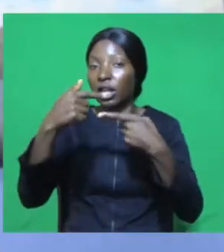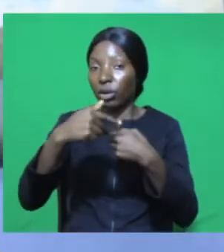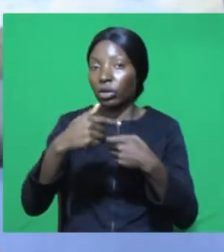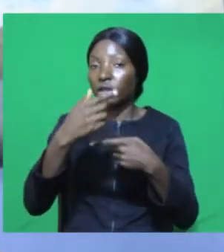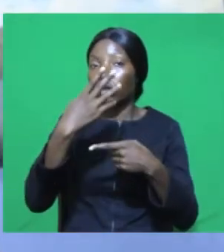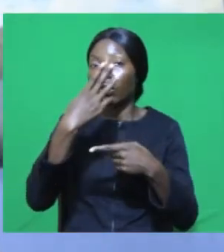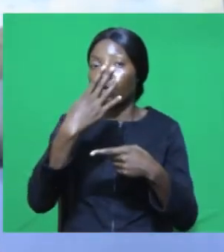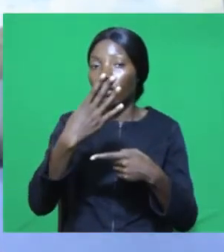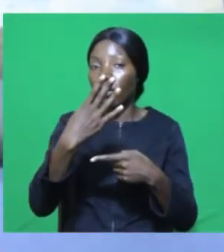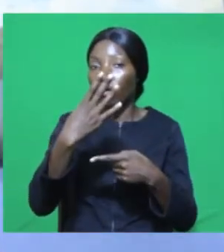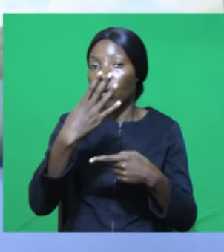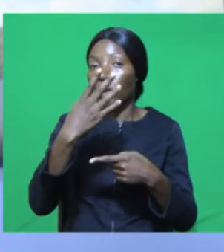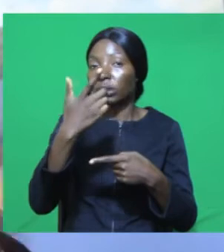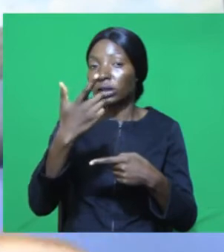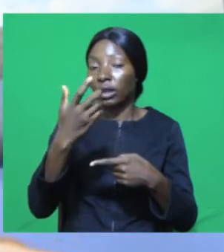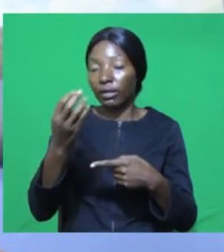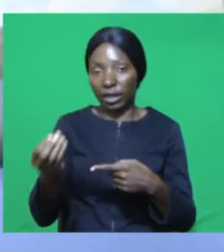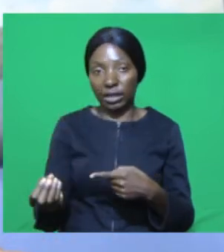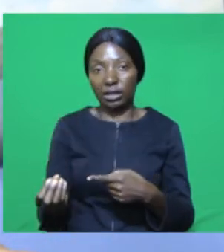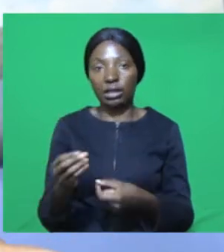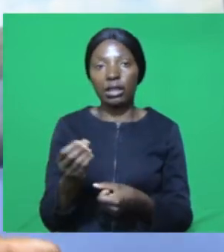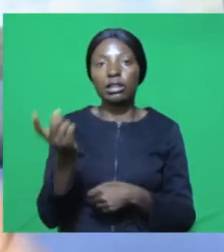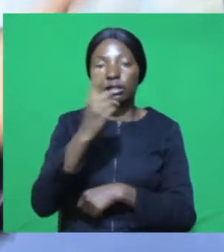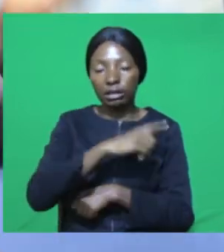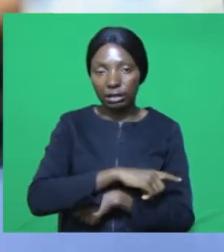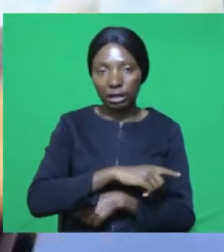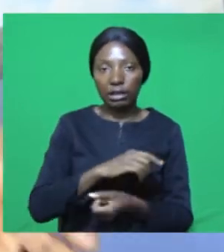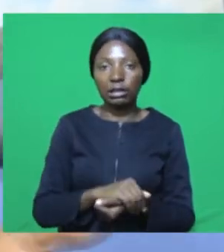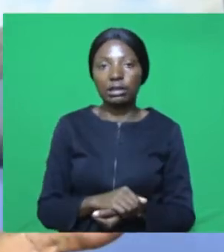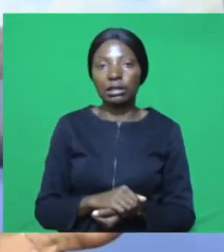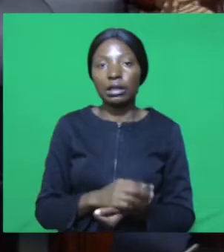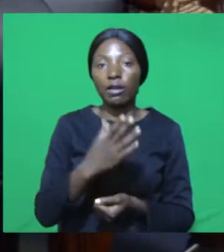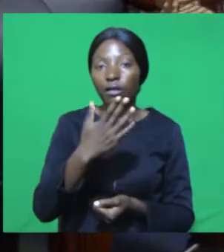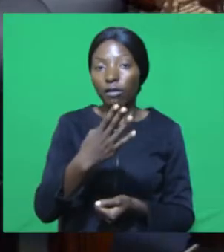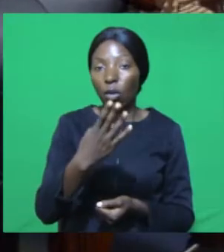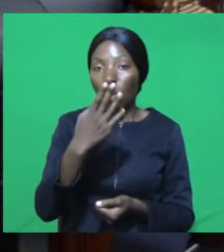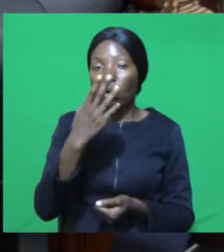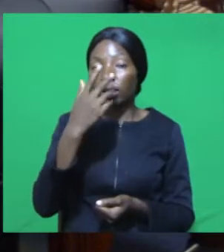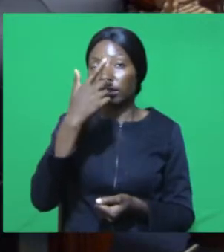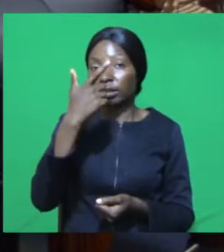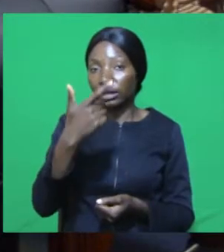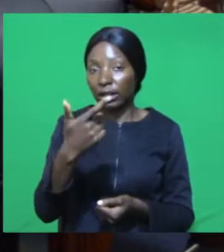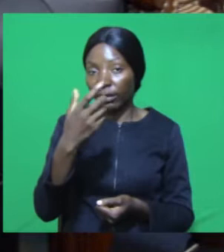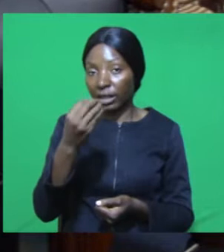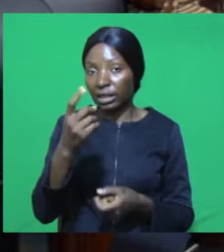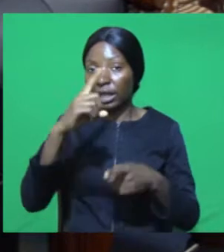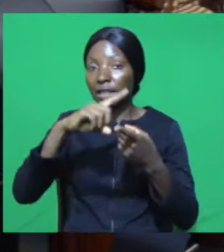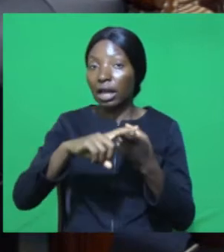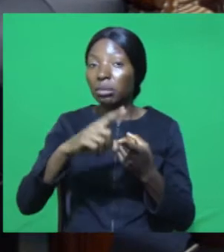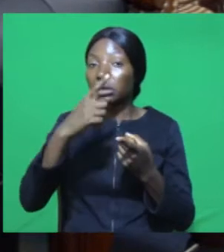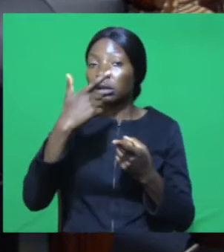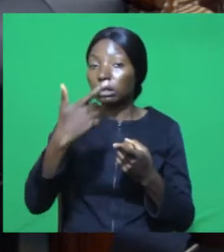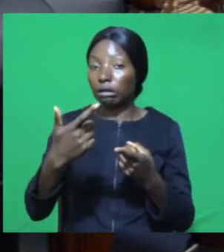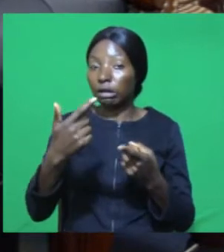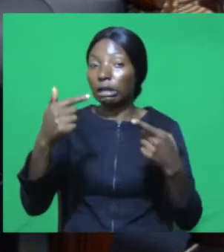ndoda kunzwisisa zvinhu zvichitevera hazvina umboo. Saka i 490 days. Kuti 70 times 7 weta